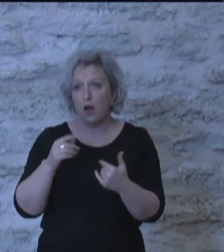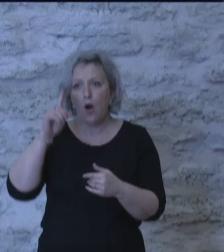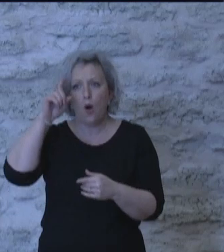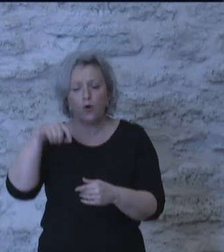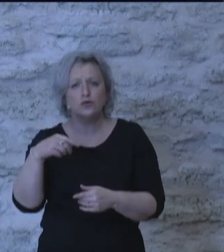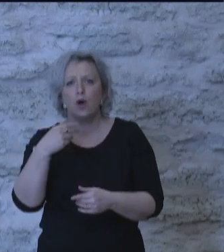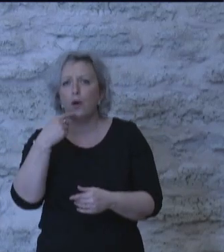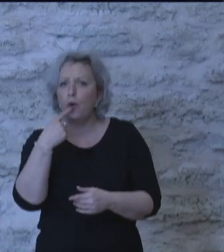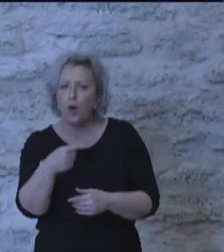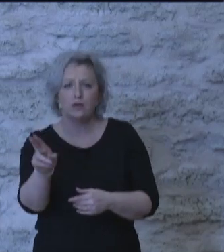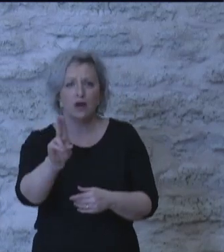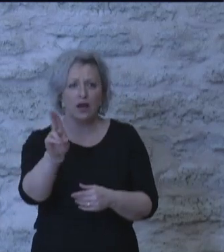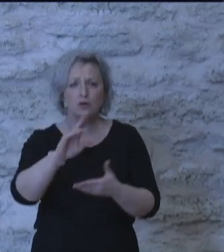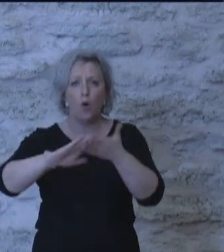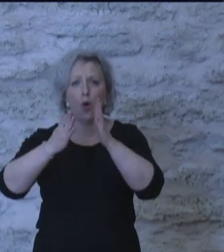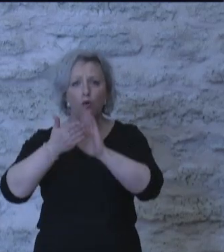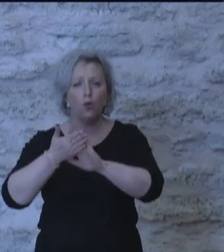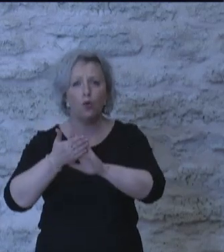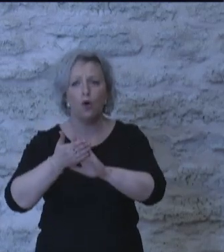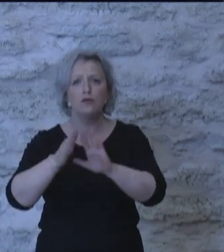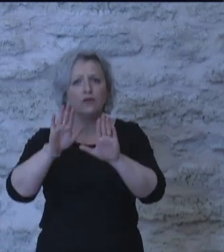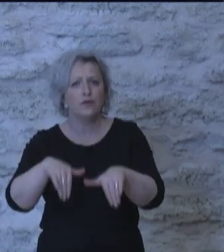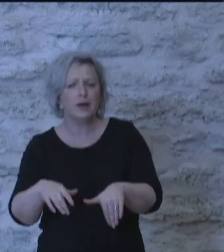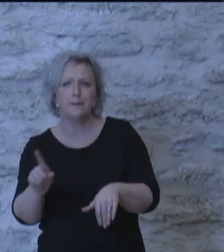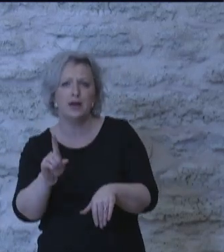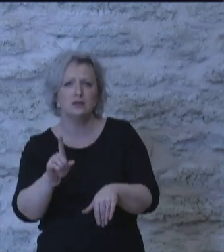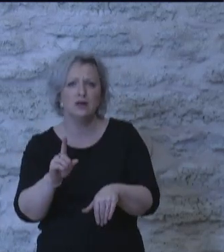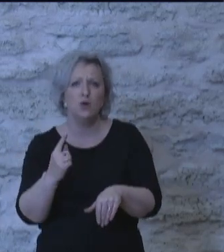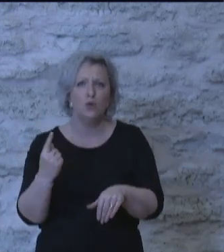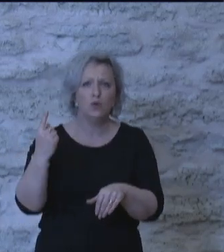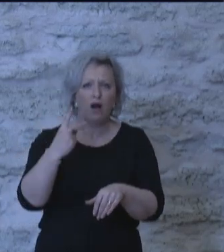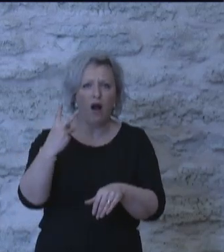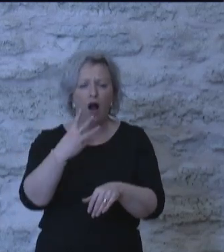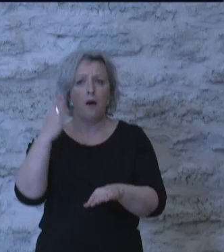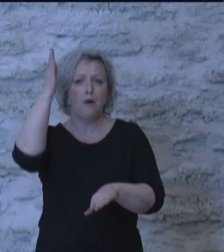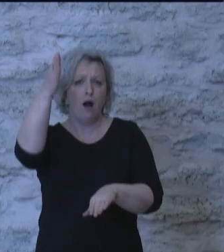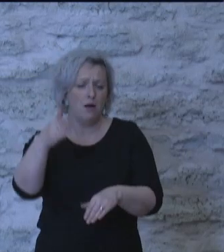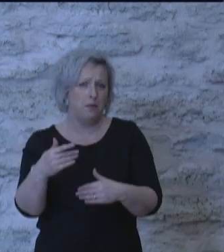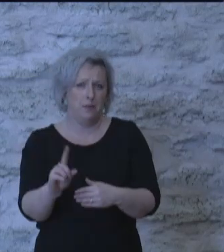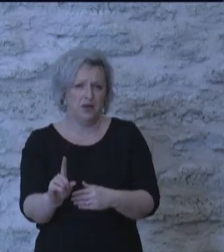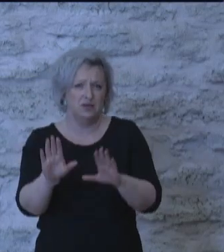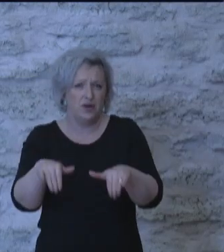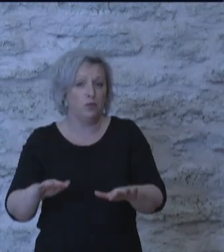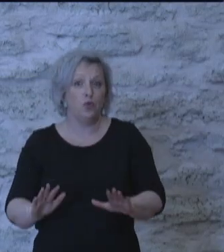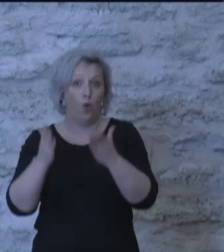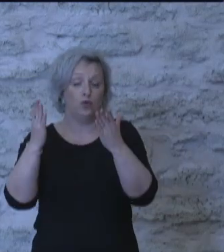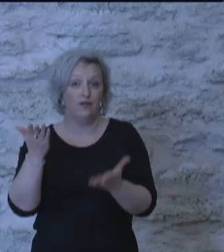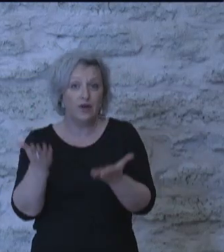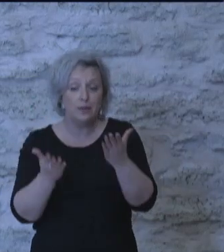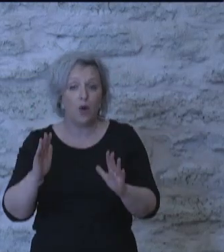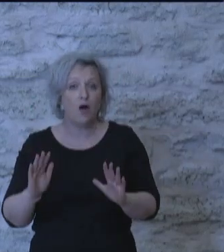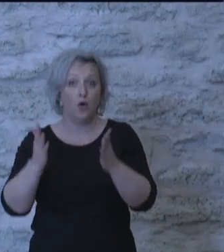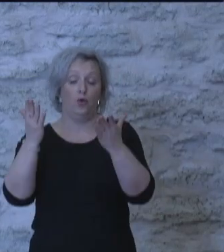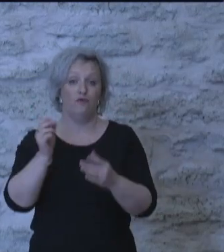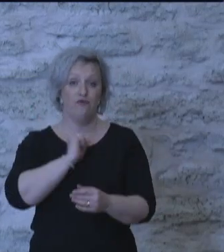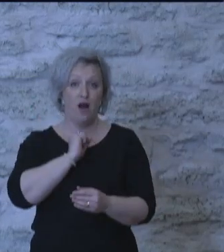mis sugune olukord võib meil olla, ma ei tea, x aasta pärast, kus meil täpselt samuti äkitselt, hüppeliselt on